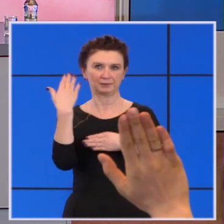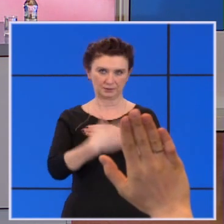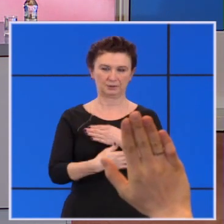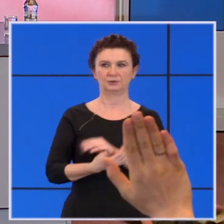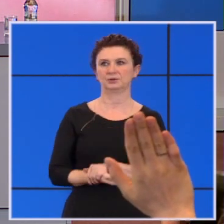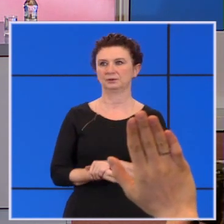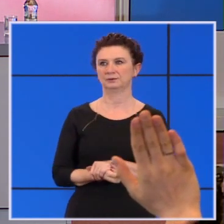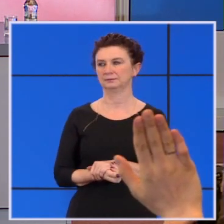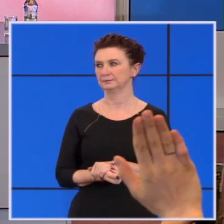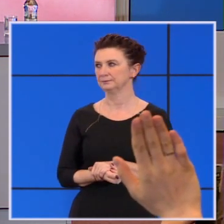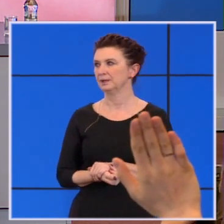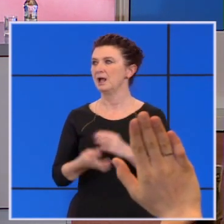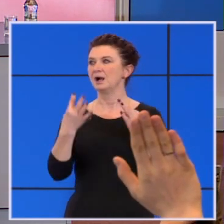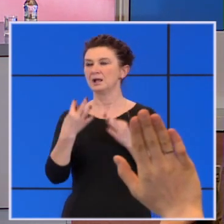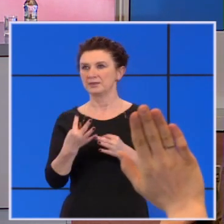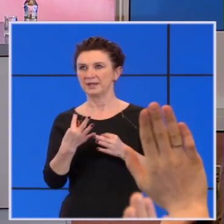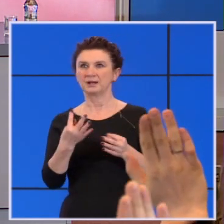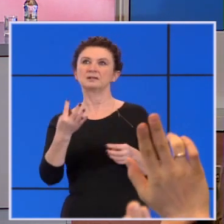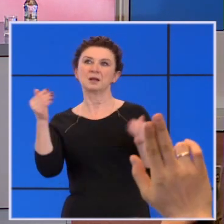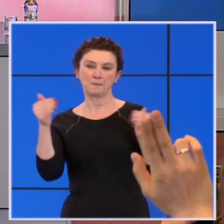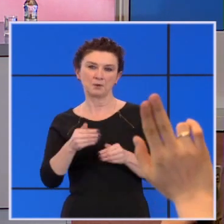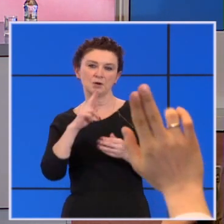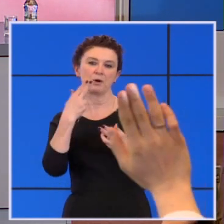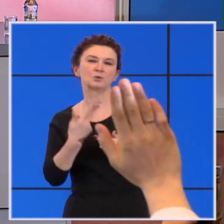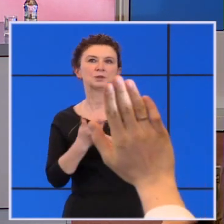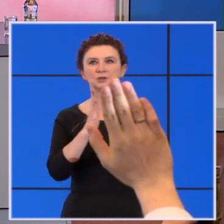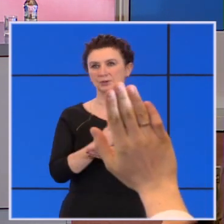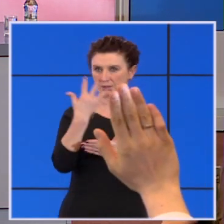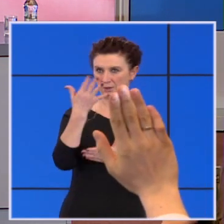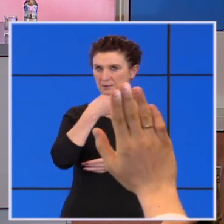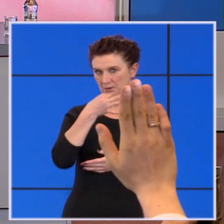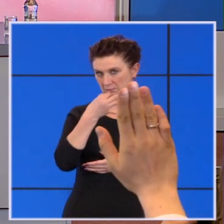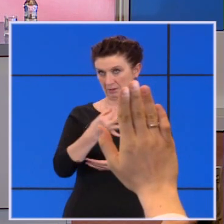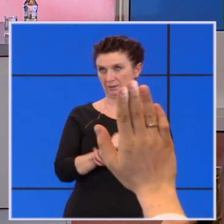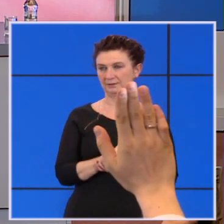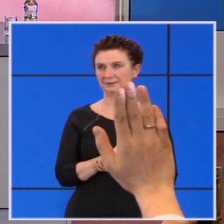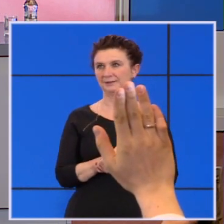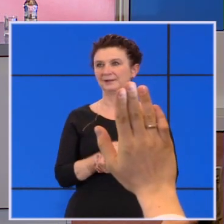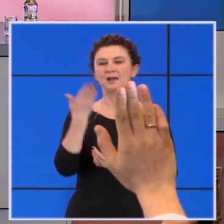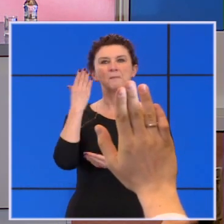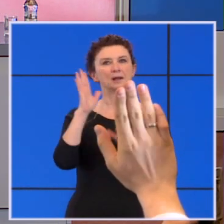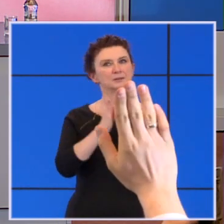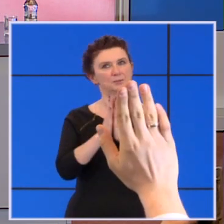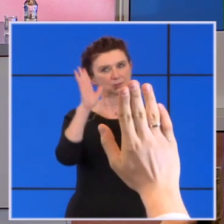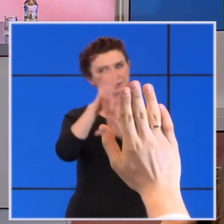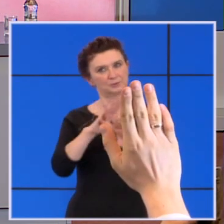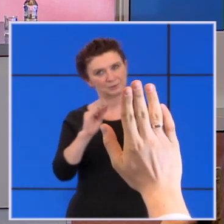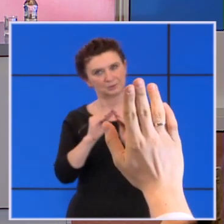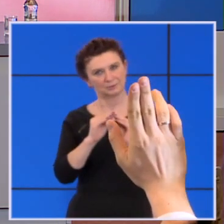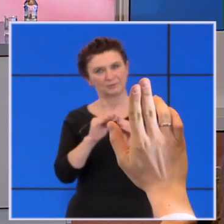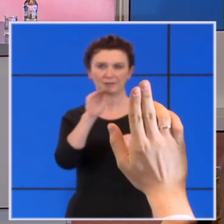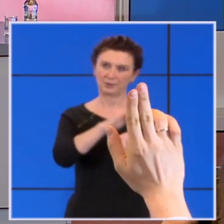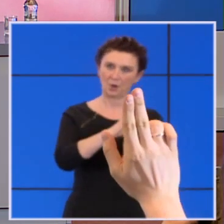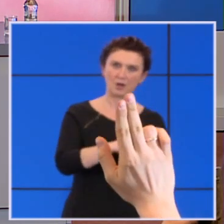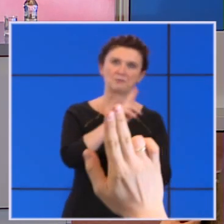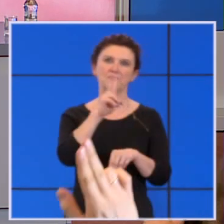muszę Państwa zmartwić, mamy czas na 5 pytań. Także bardzo proszę, żebyście szanowali swoich kolegów i każdy zadaje jedno pytanie. Bardzo